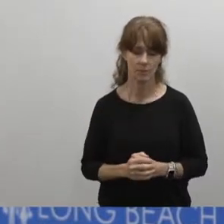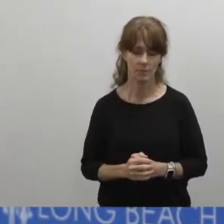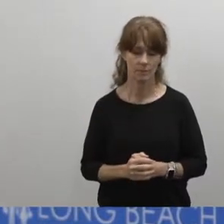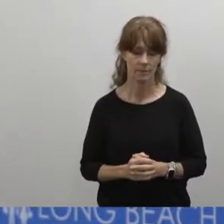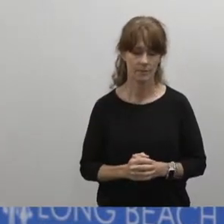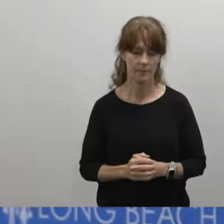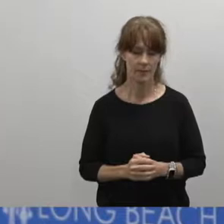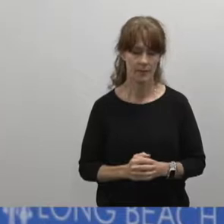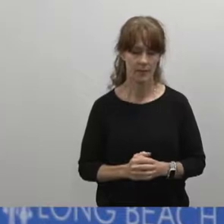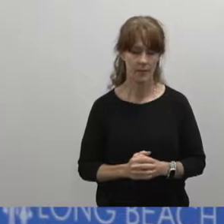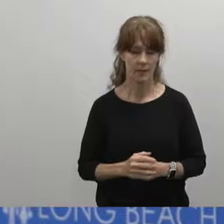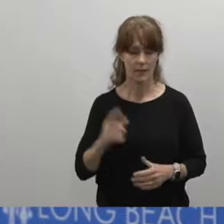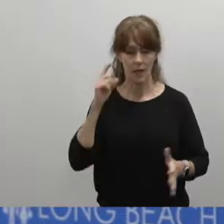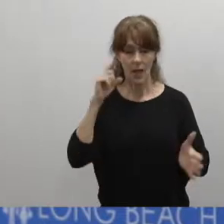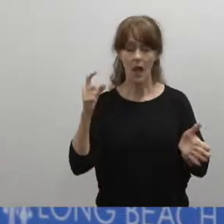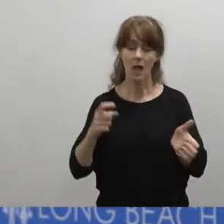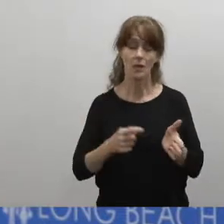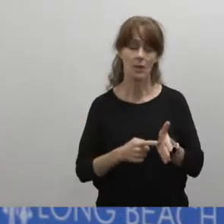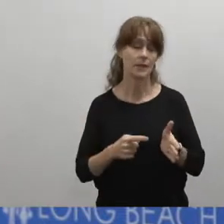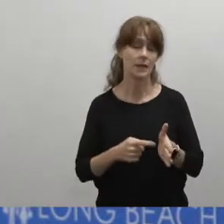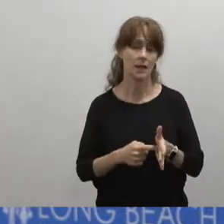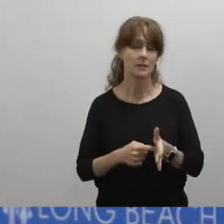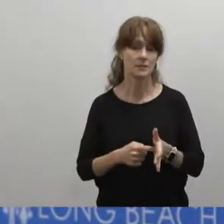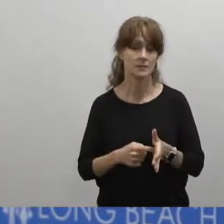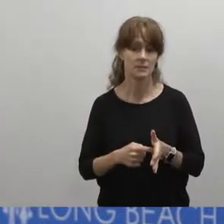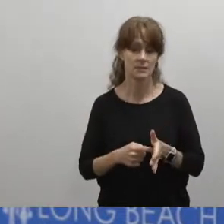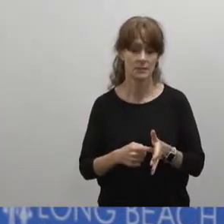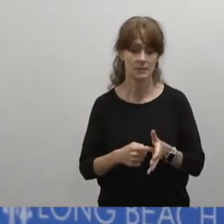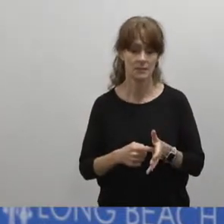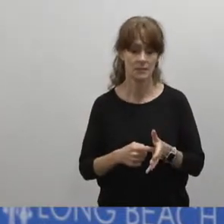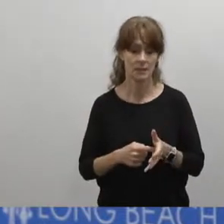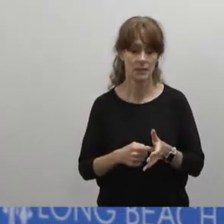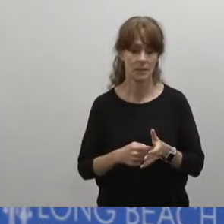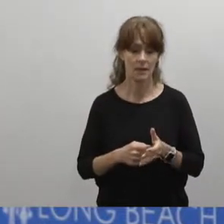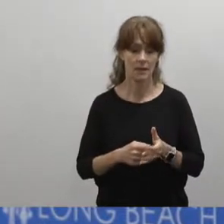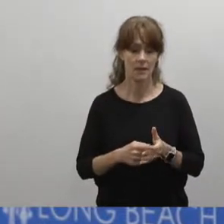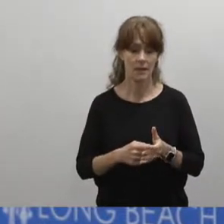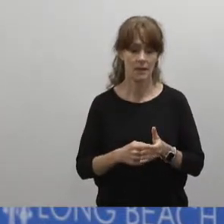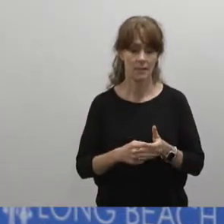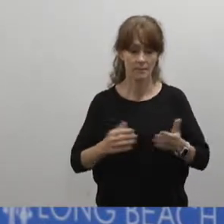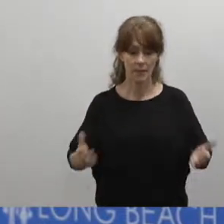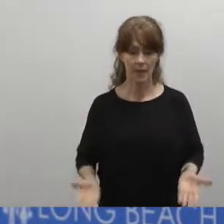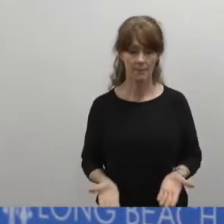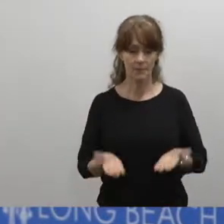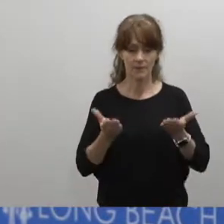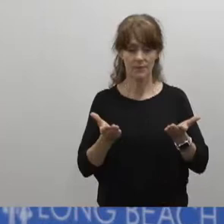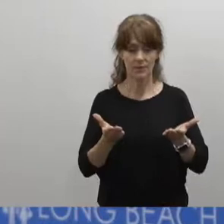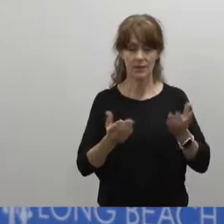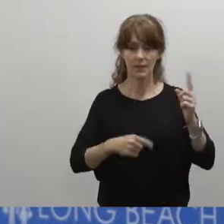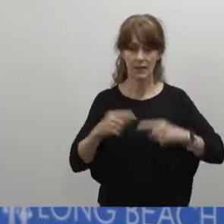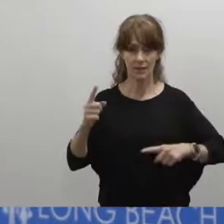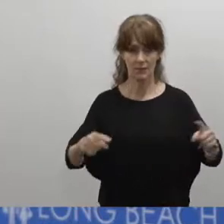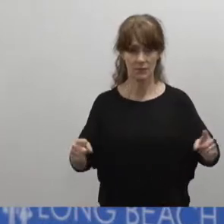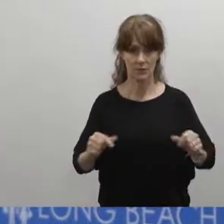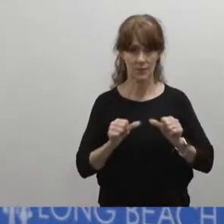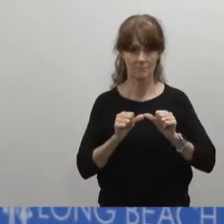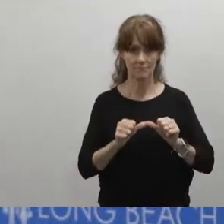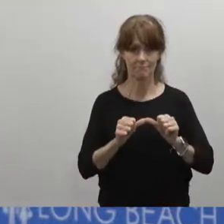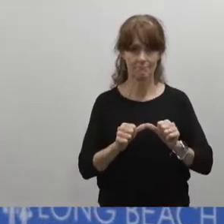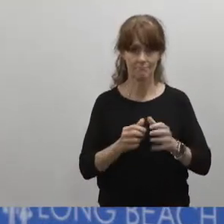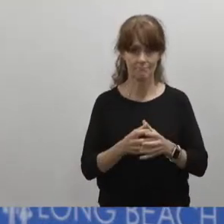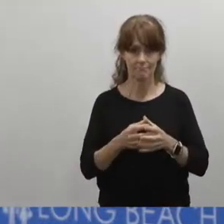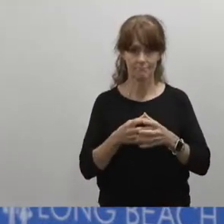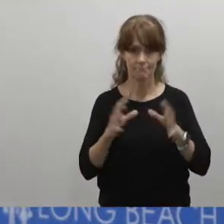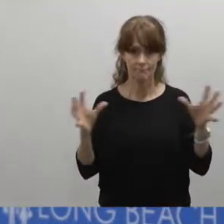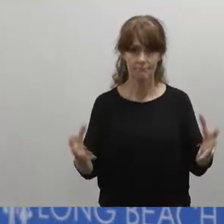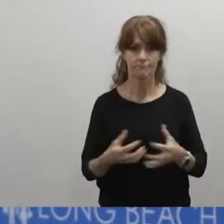Ní việc bằng chạy âm bì cầm đất khí nhóm hay nhờ bỏ rộp ạ khí nhóm. Hay dương khí nhóm mà nói thật đại sao dương